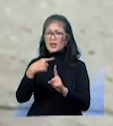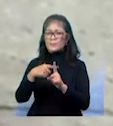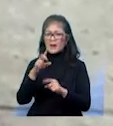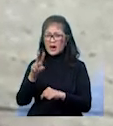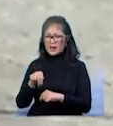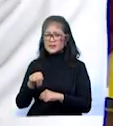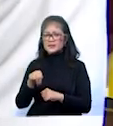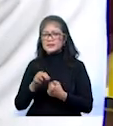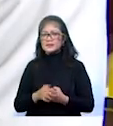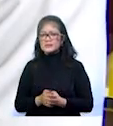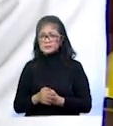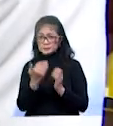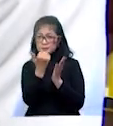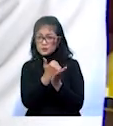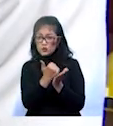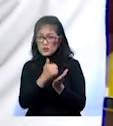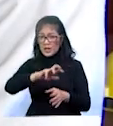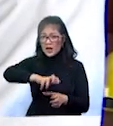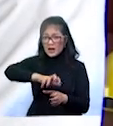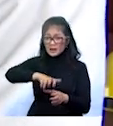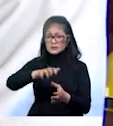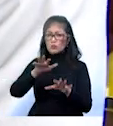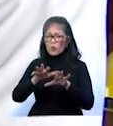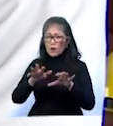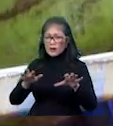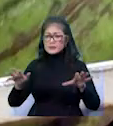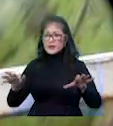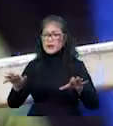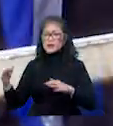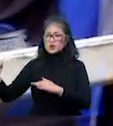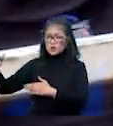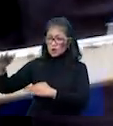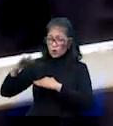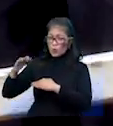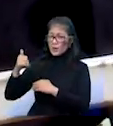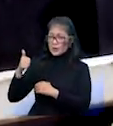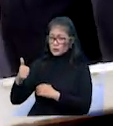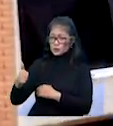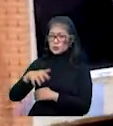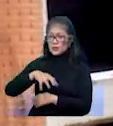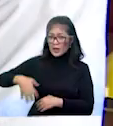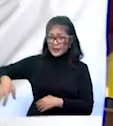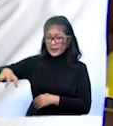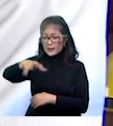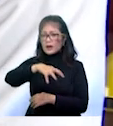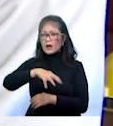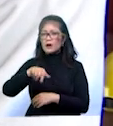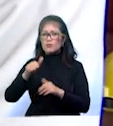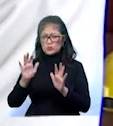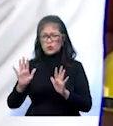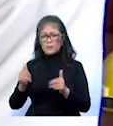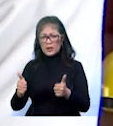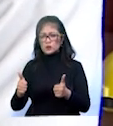sih gas melon sebenarnya mudah-mudah kita banyak pangkalan kok dari PT kita tuh di daerah sini daerah Senen itu banyak